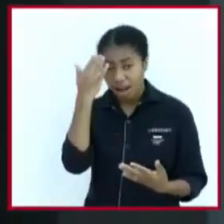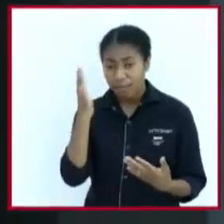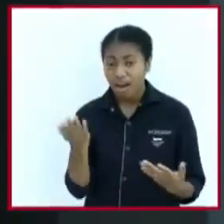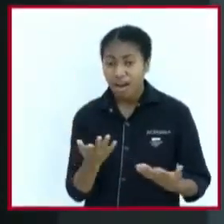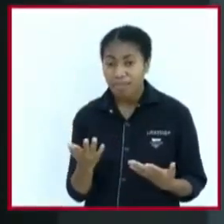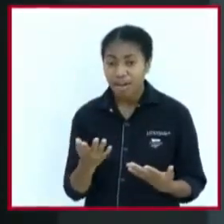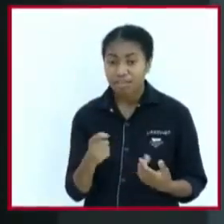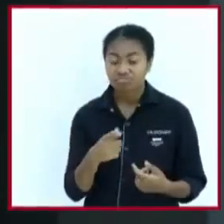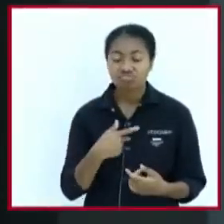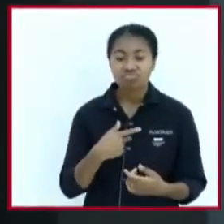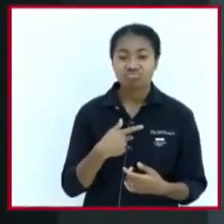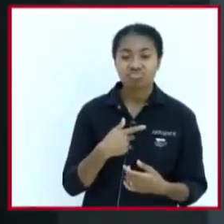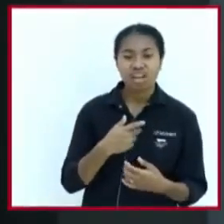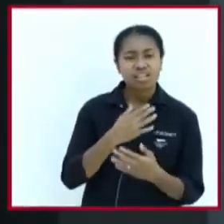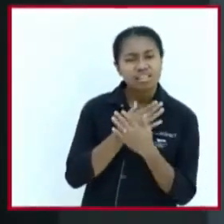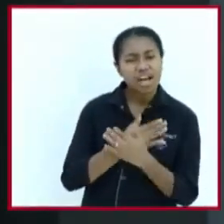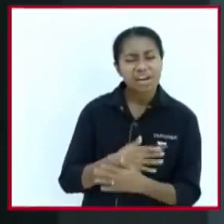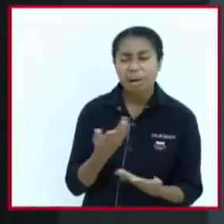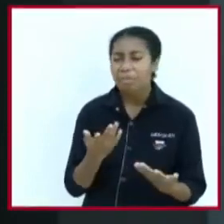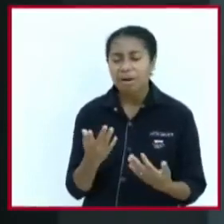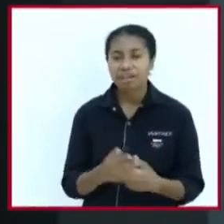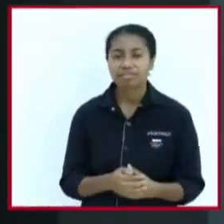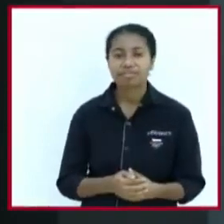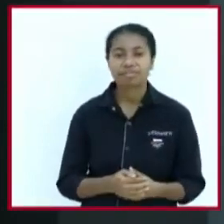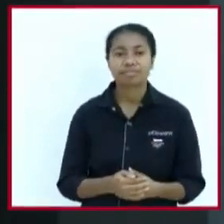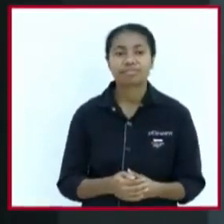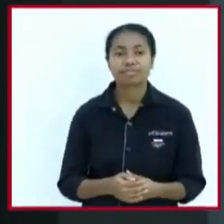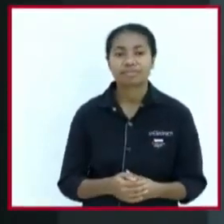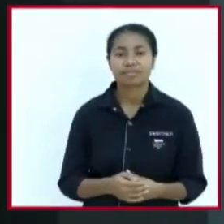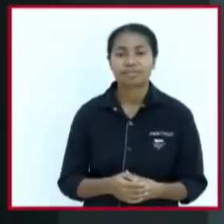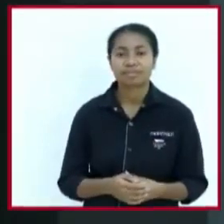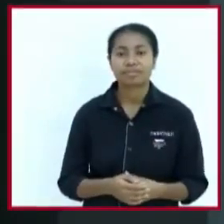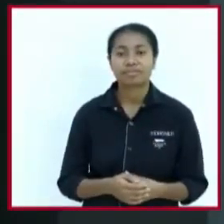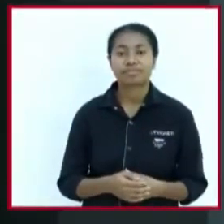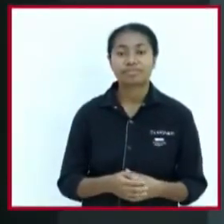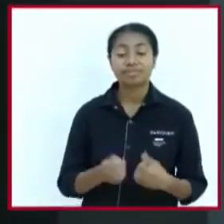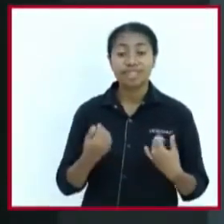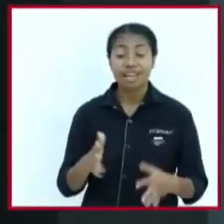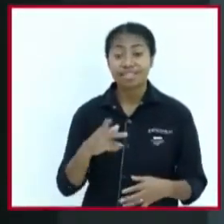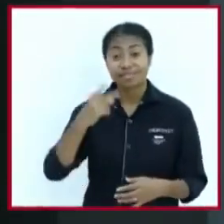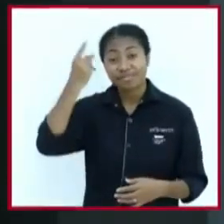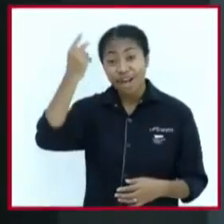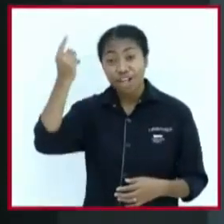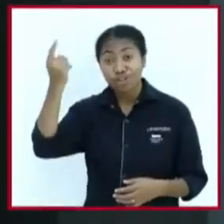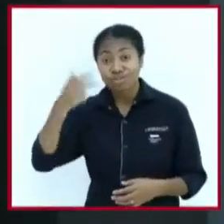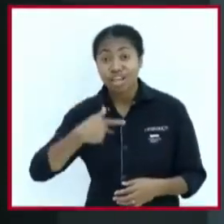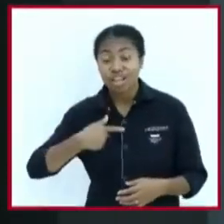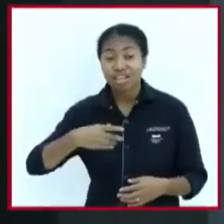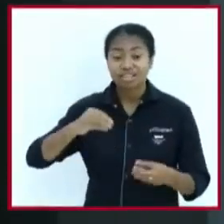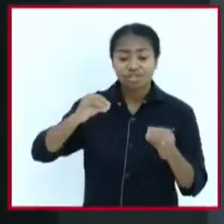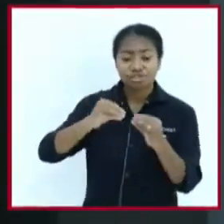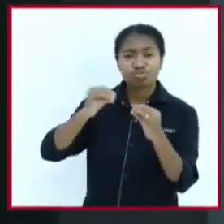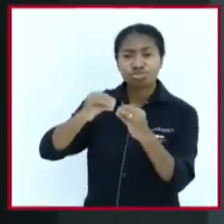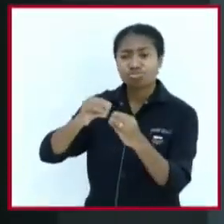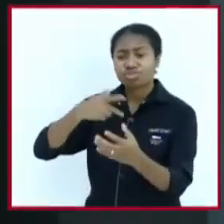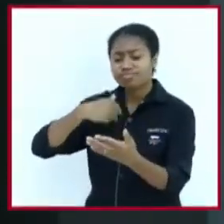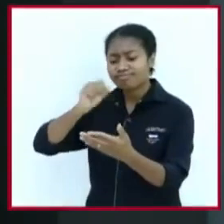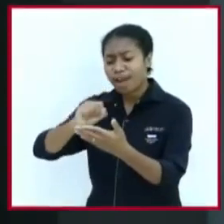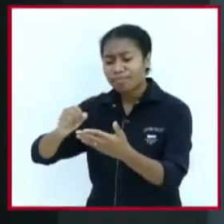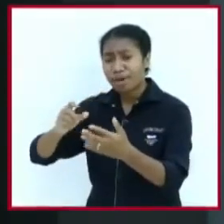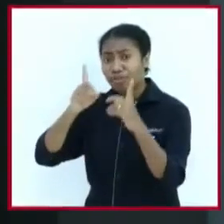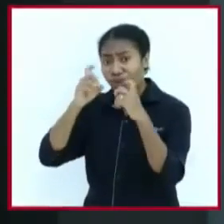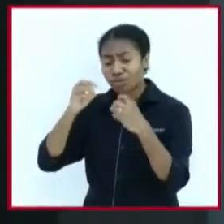apa kabar sayang tapi dengan Hai saking Rindunya tepatnya cium-cium Lamborghini